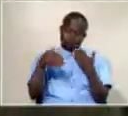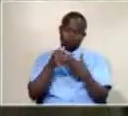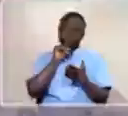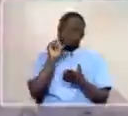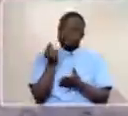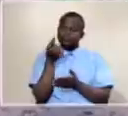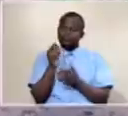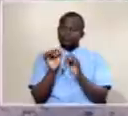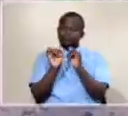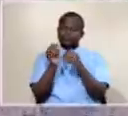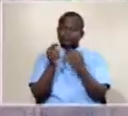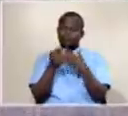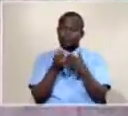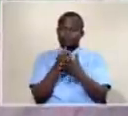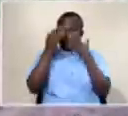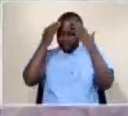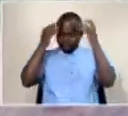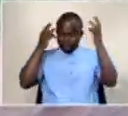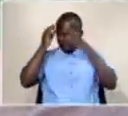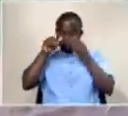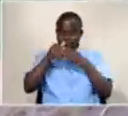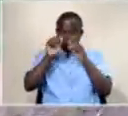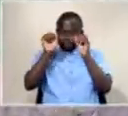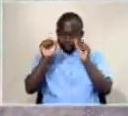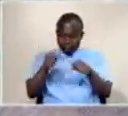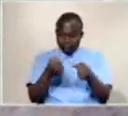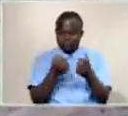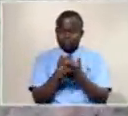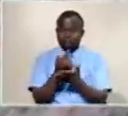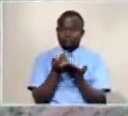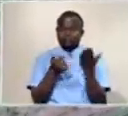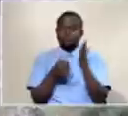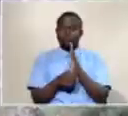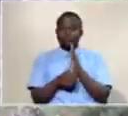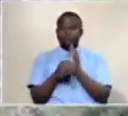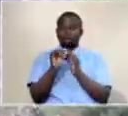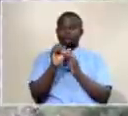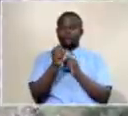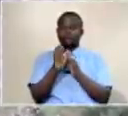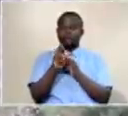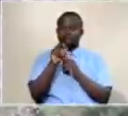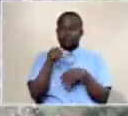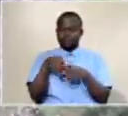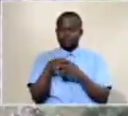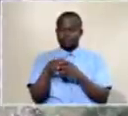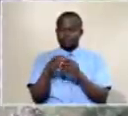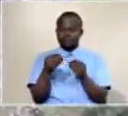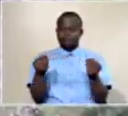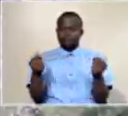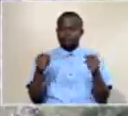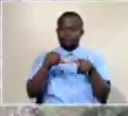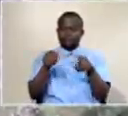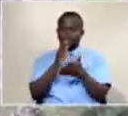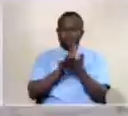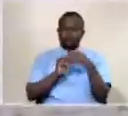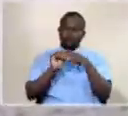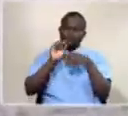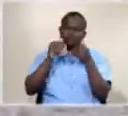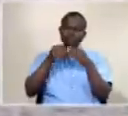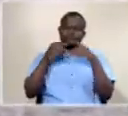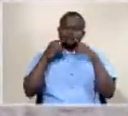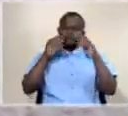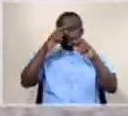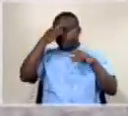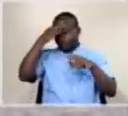na kimwe gisigaye, ibintu biteye impungenge z'uko bishobora guha urwaho isuri yangiza imirima y'abaturage. Bamwe mu baturage bavuga